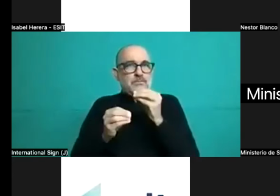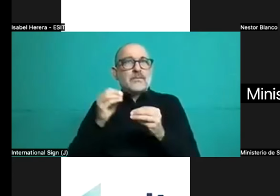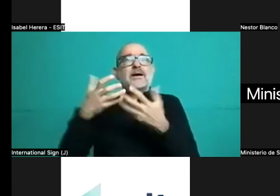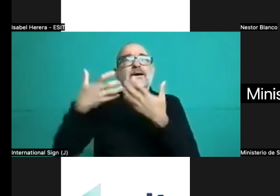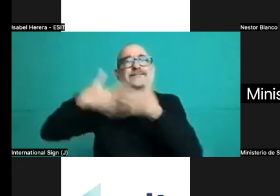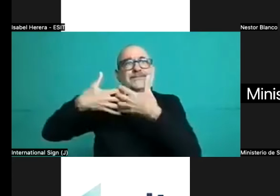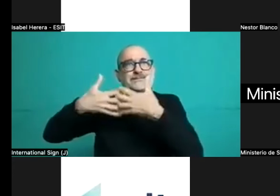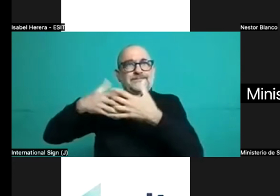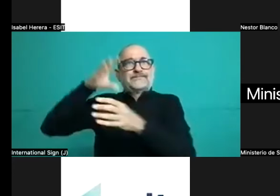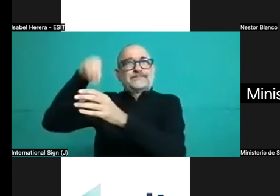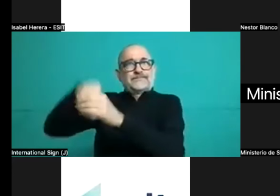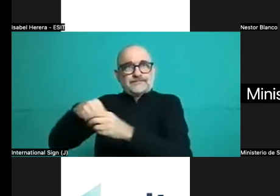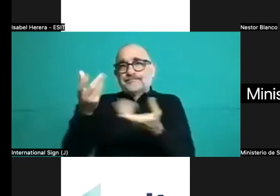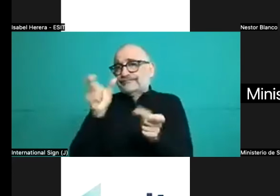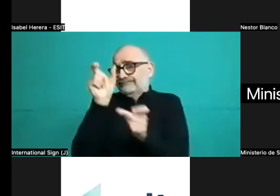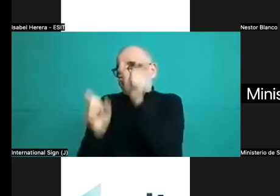sociaux.